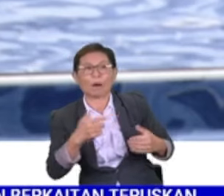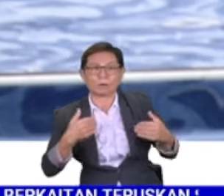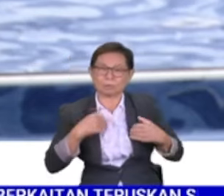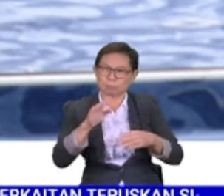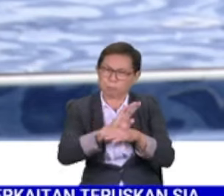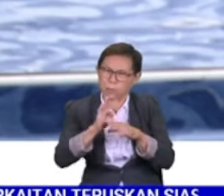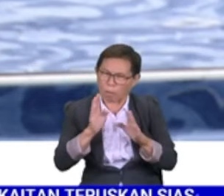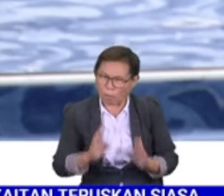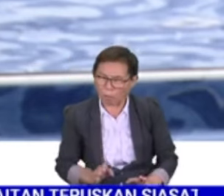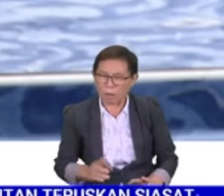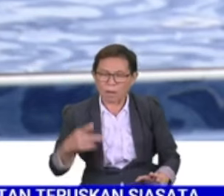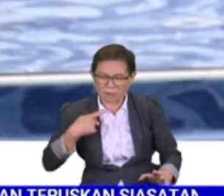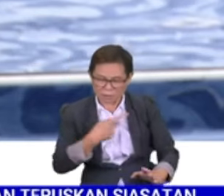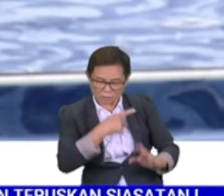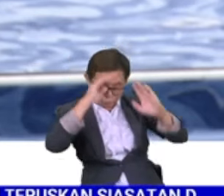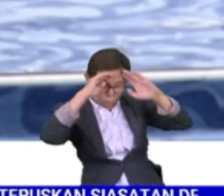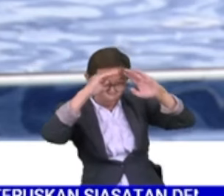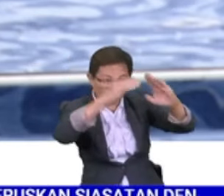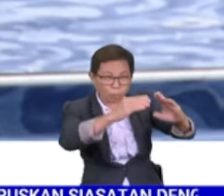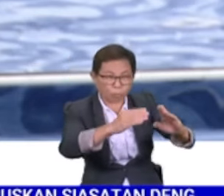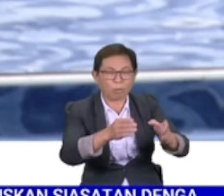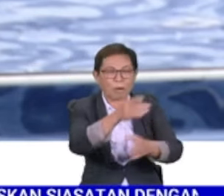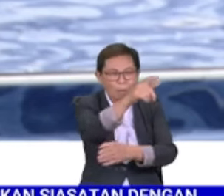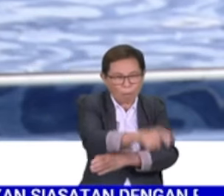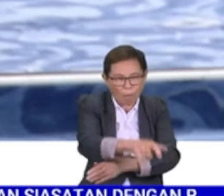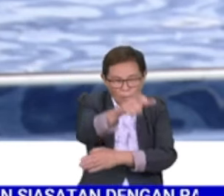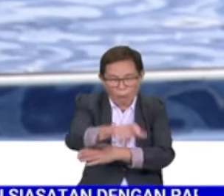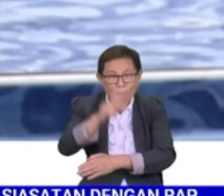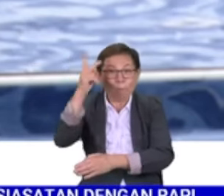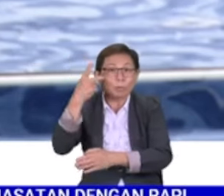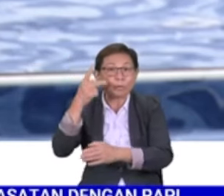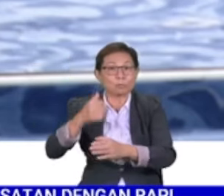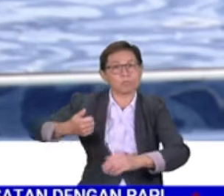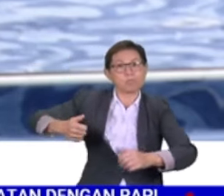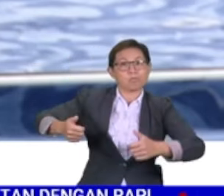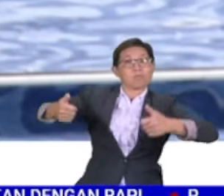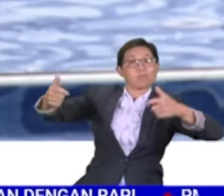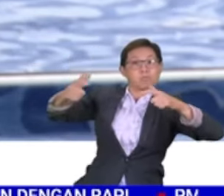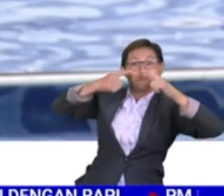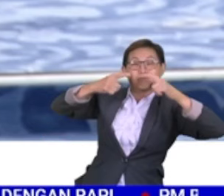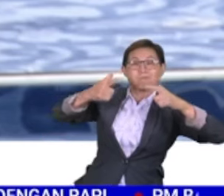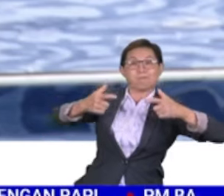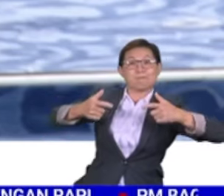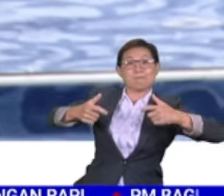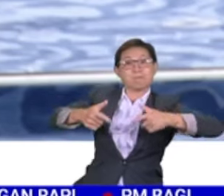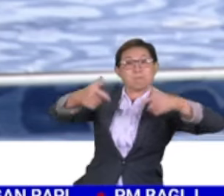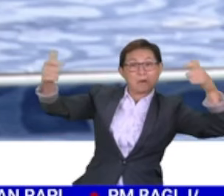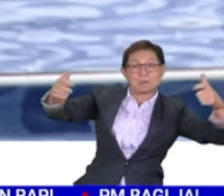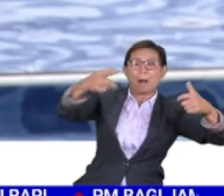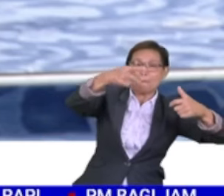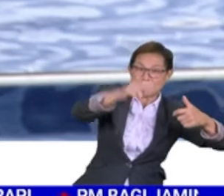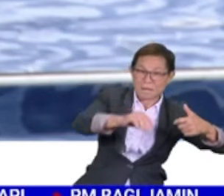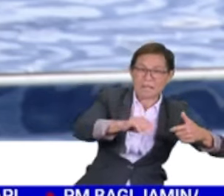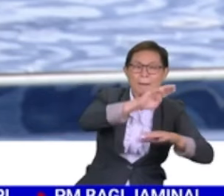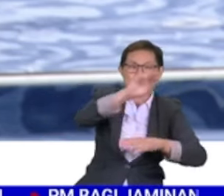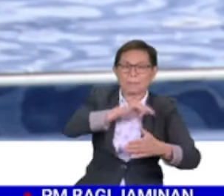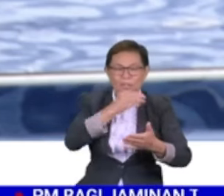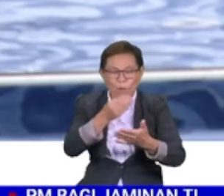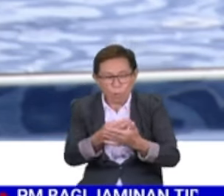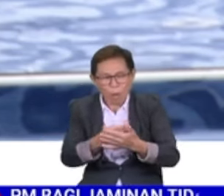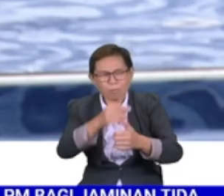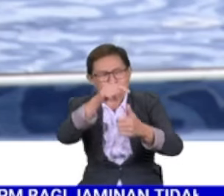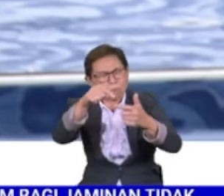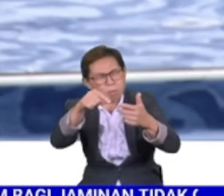peniaga. Tetapi kita tumpu kepada tokoh-tokoh politik besar seperti mana saya sebut, mantan Perdana Menteri, Menteri Kewangan,